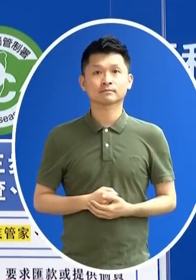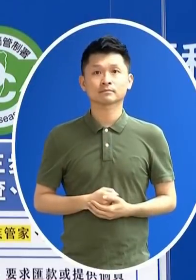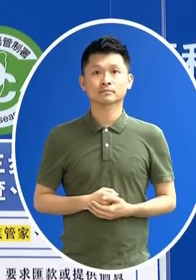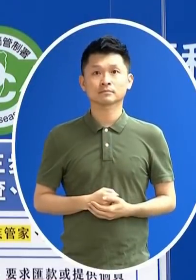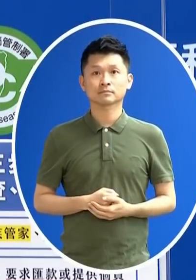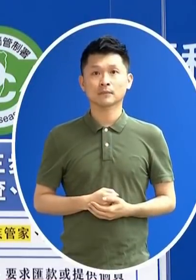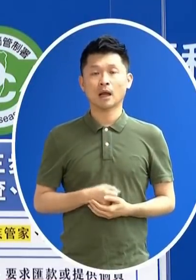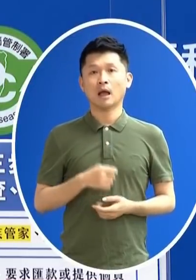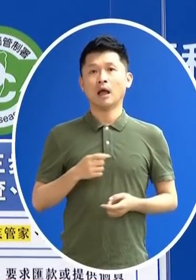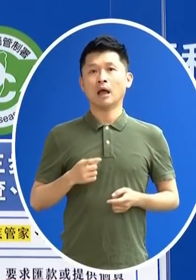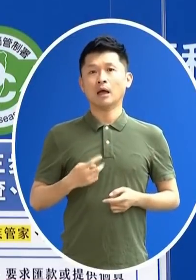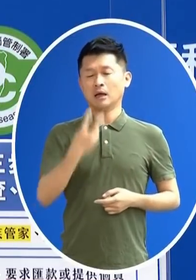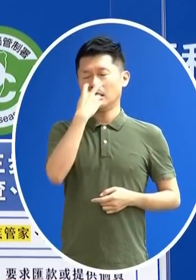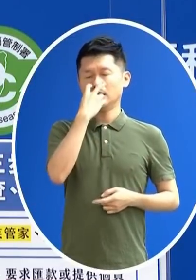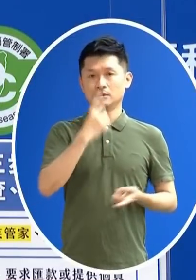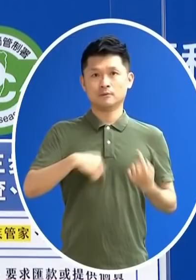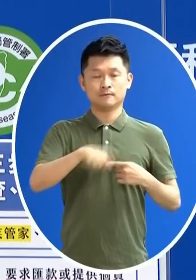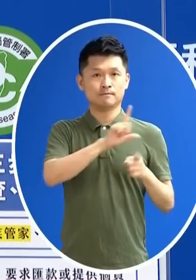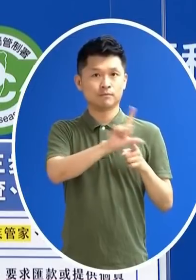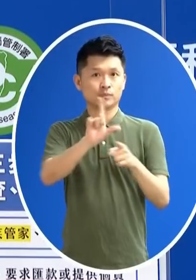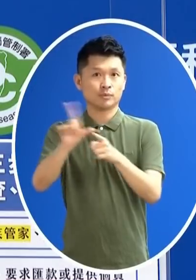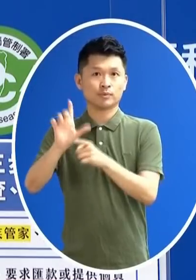的转传。